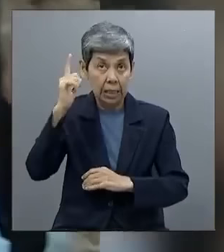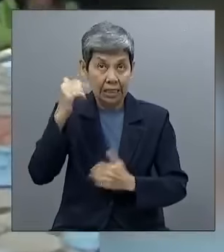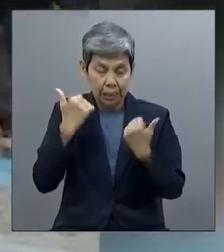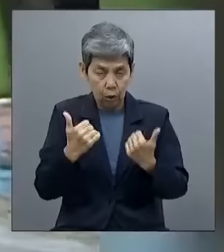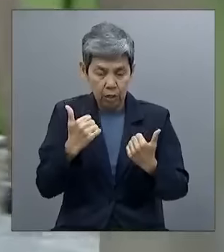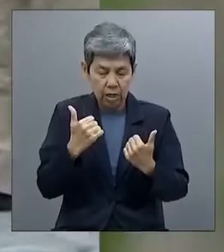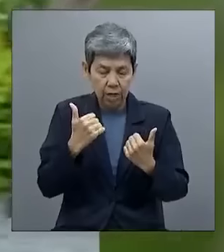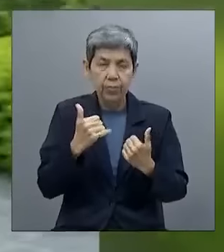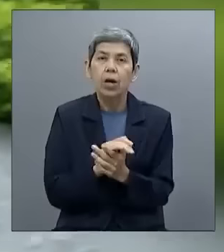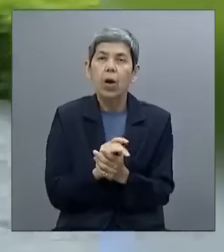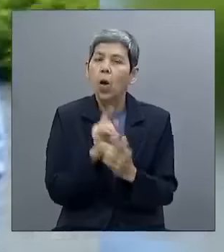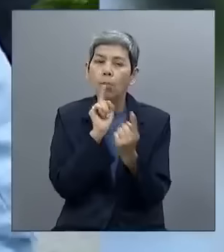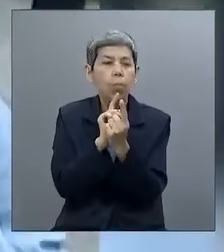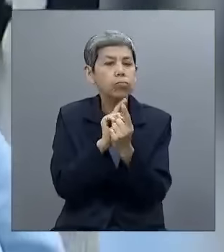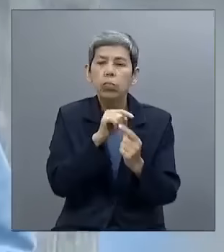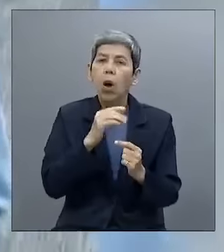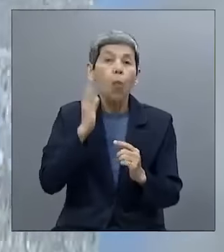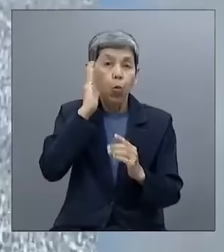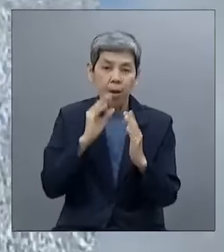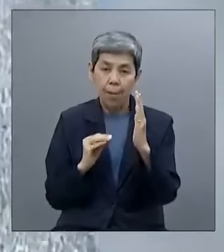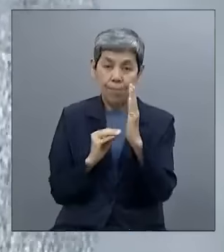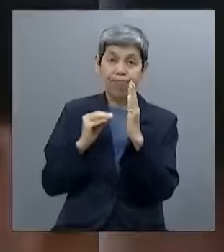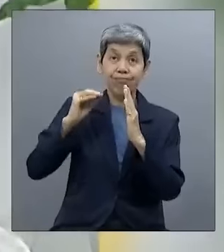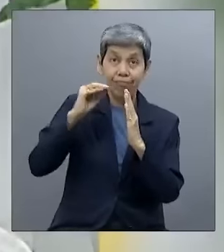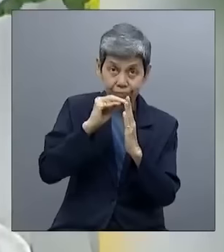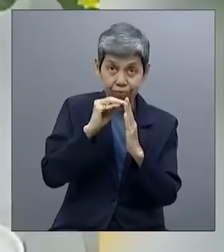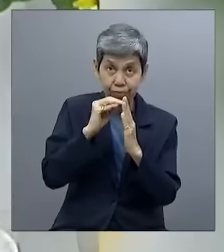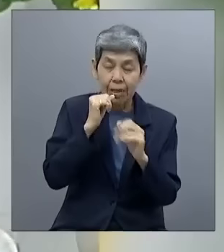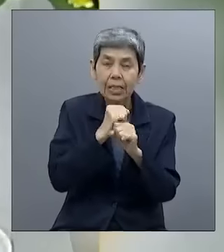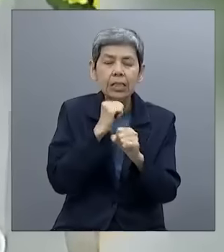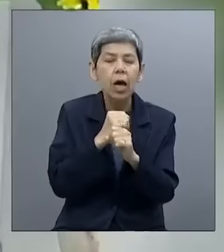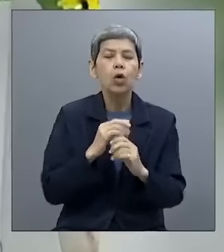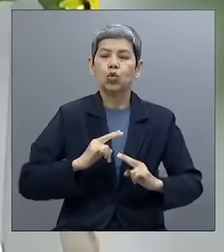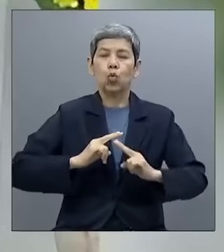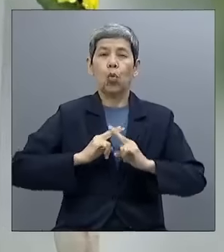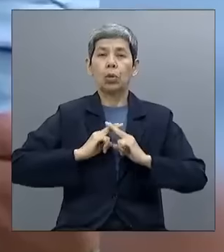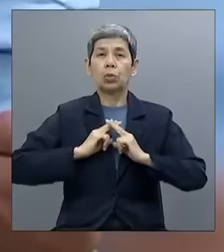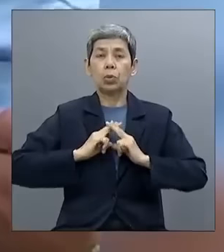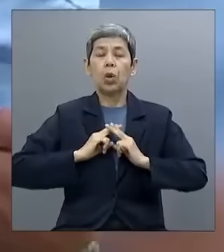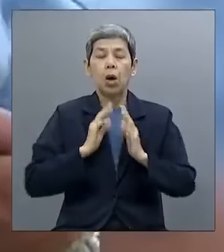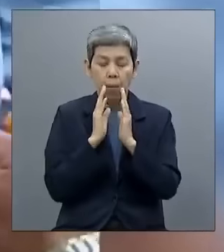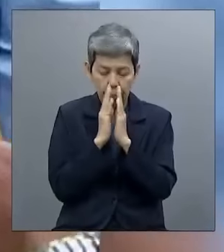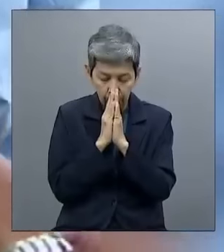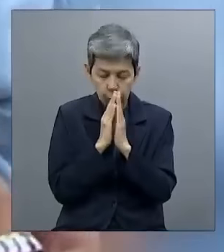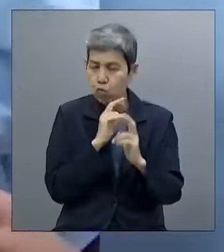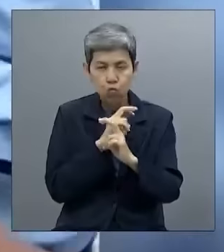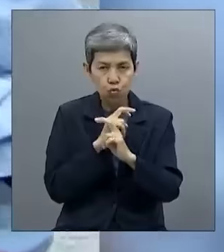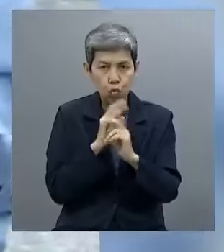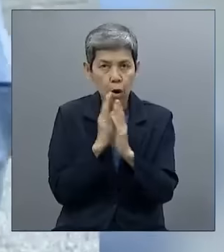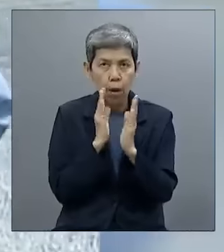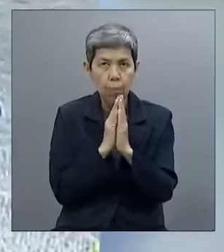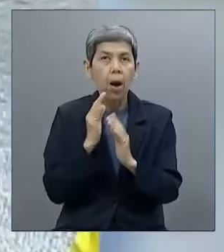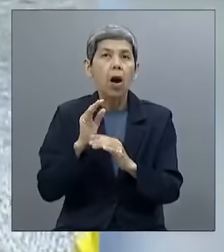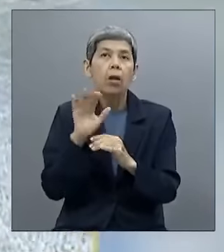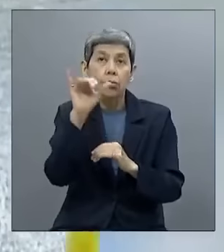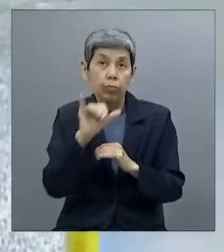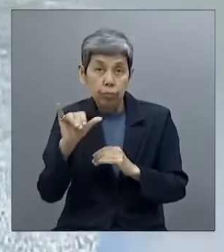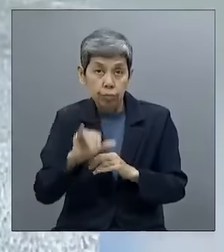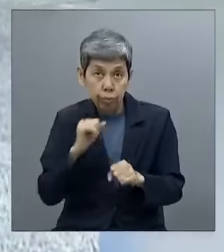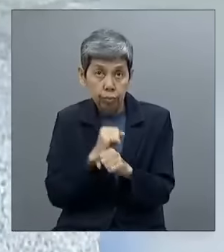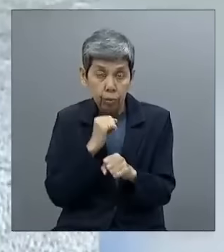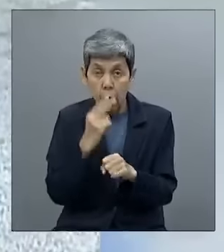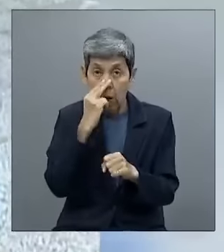ฏตัวต่อสาธารณะในวันพรุ่งนี้แม้จะเป็นกิจธุระส่วนตัวกราบไหว้บรรพบุรุษแต่ในเชิงสัญลักษณ์ทางการเมืองทั้ง